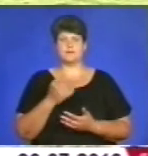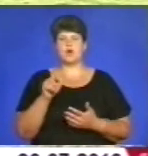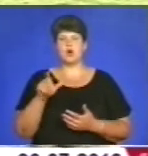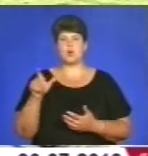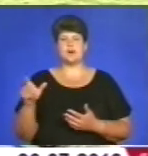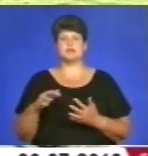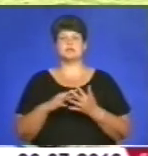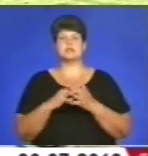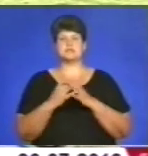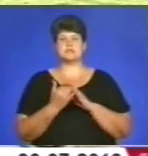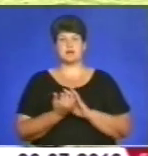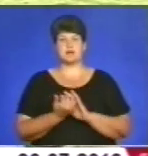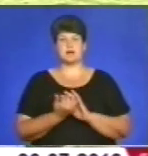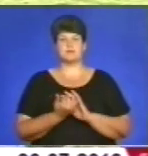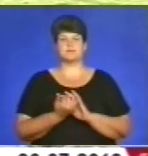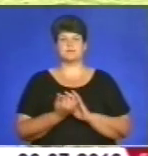села